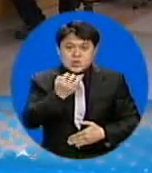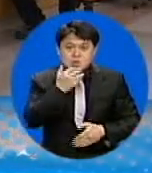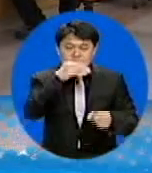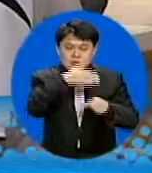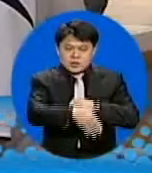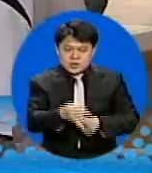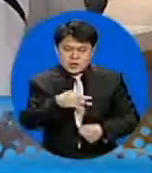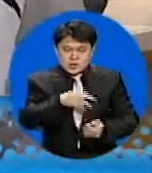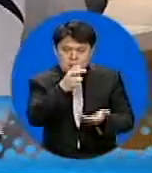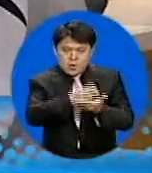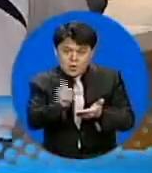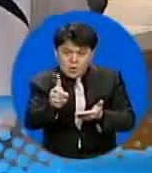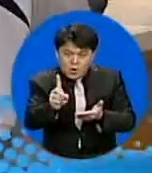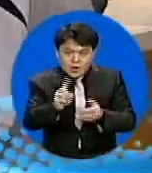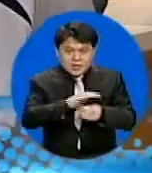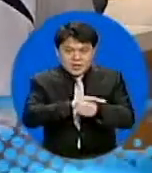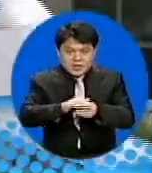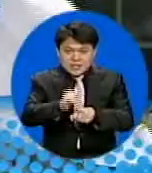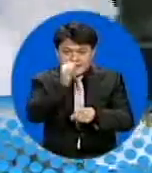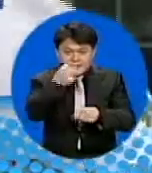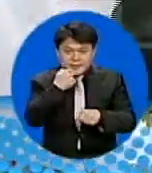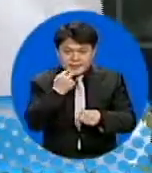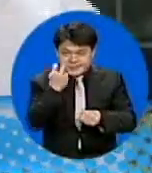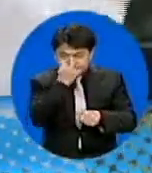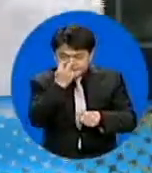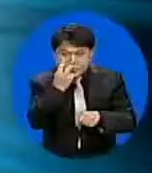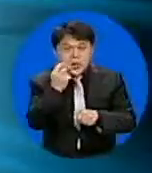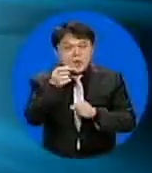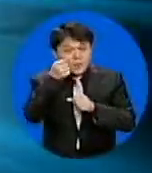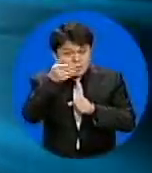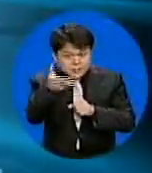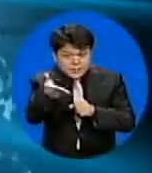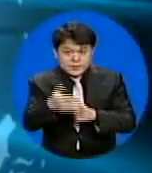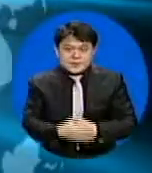기초보장제도가 무엇이고 잘 시행되고 있는지 기획 취재했습니다.